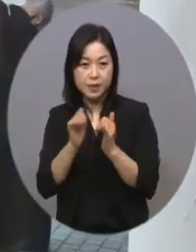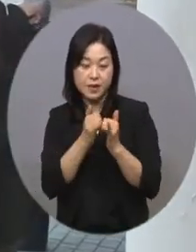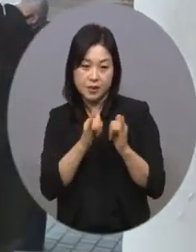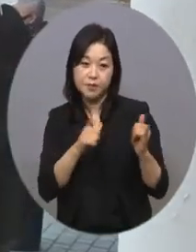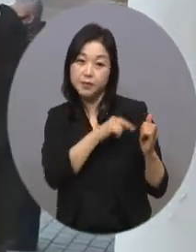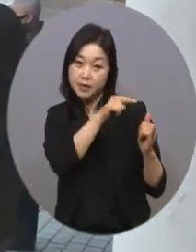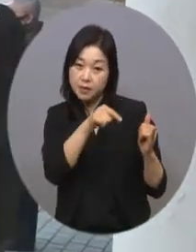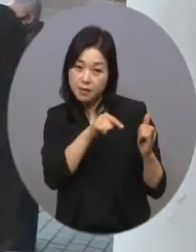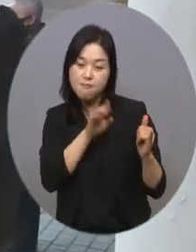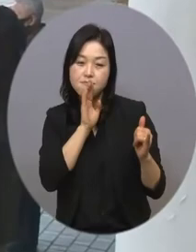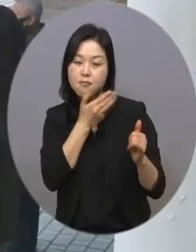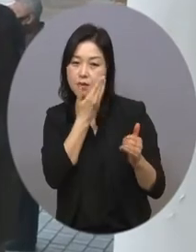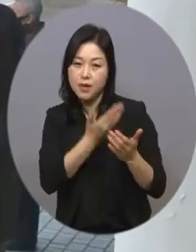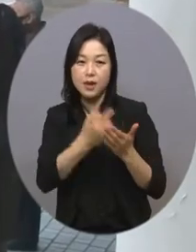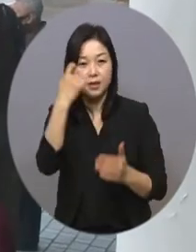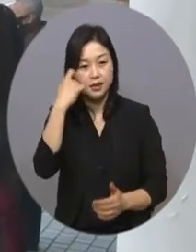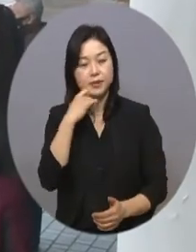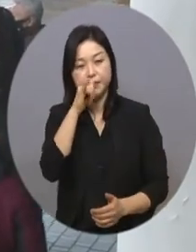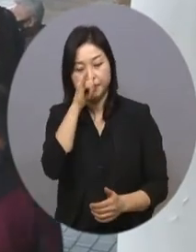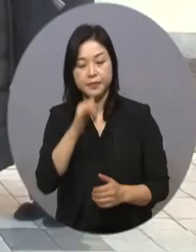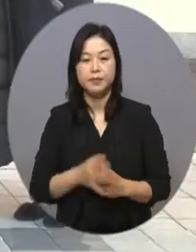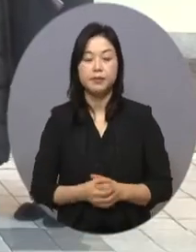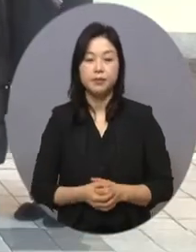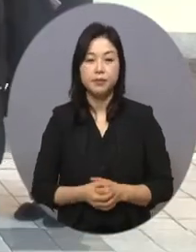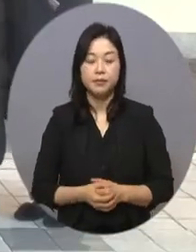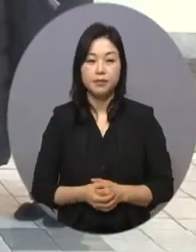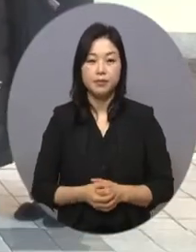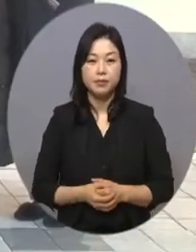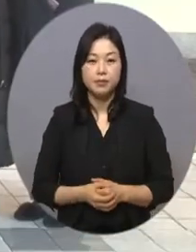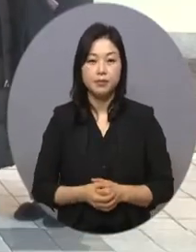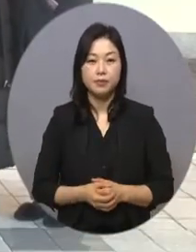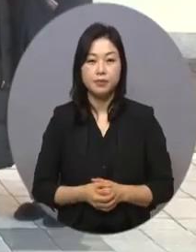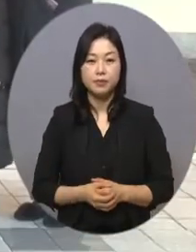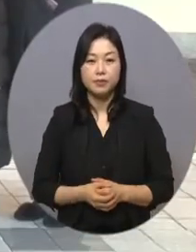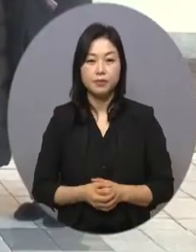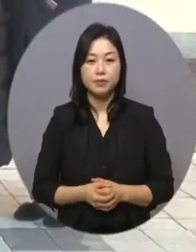더욱 귀하게 느껴지는 시간이었습니다. 복지TV 경기방송 정우선입니다.